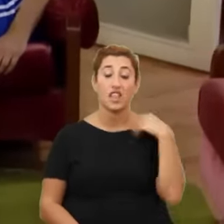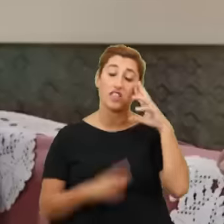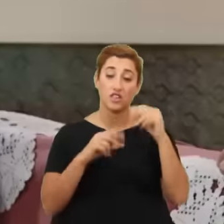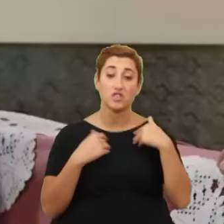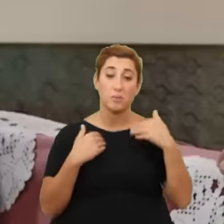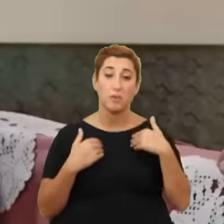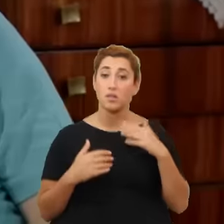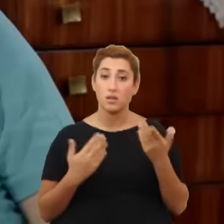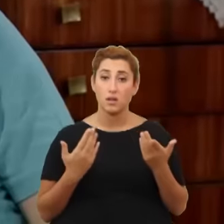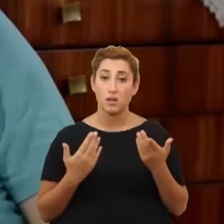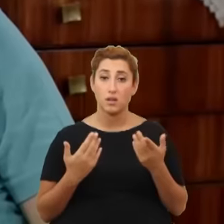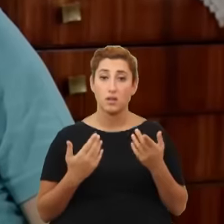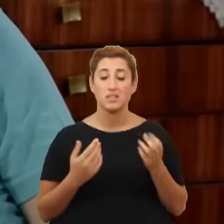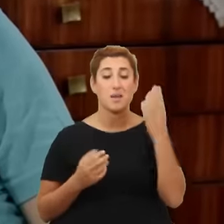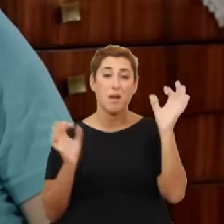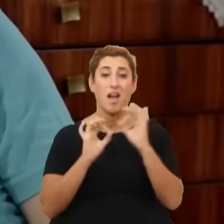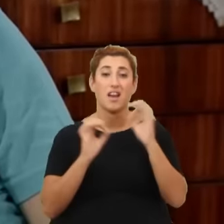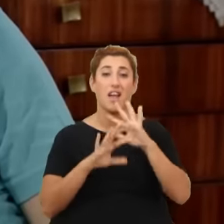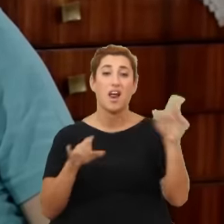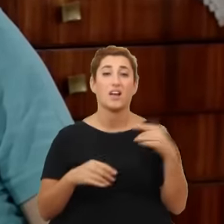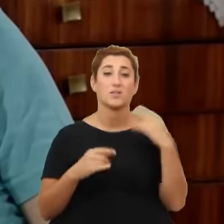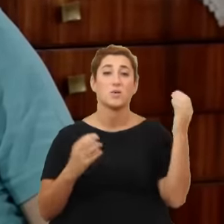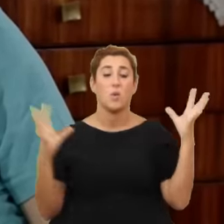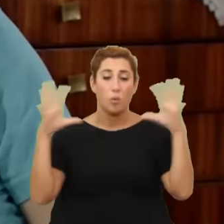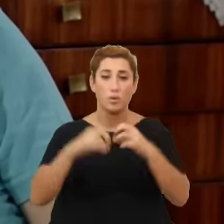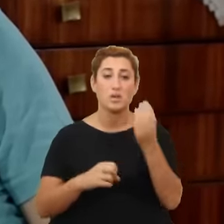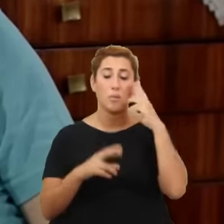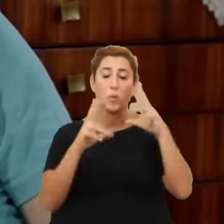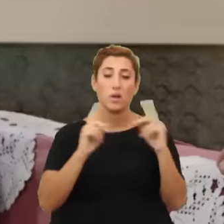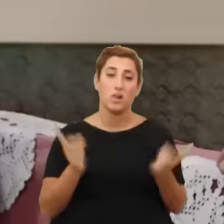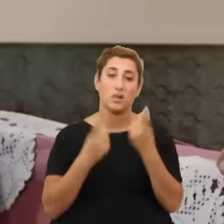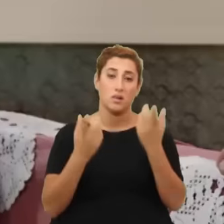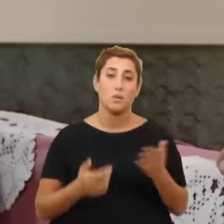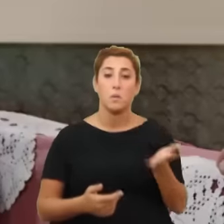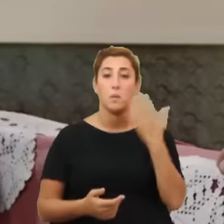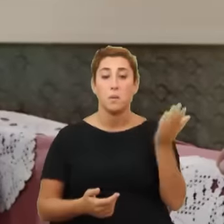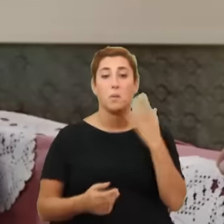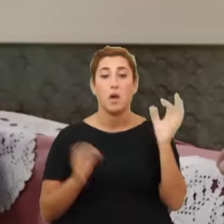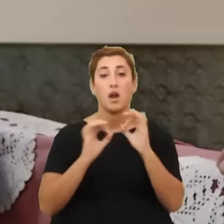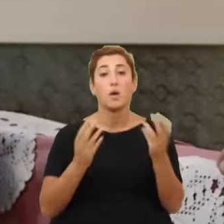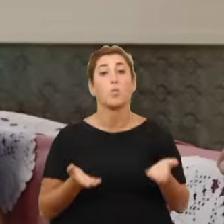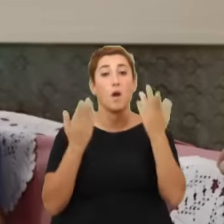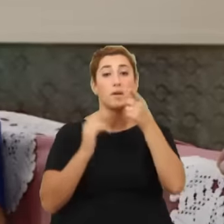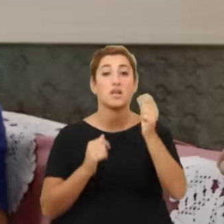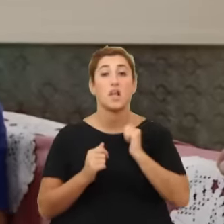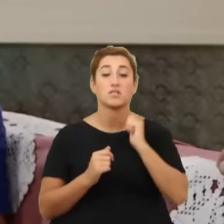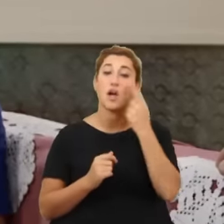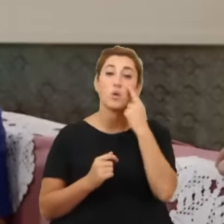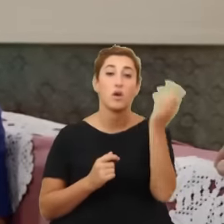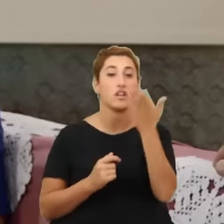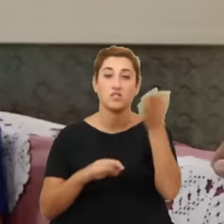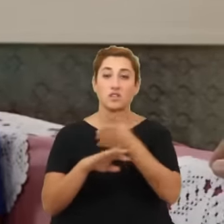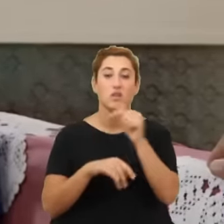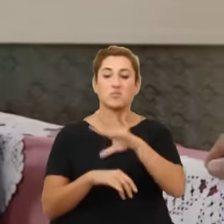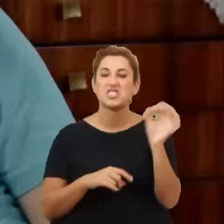Yatacağım ben. Ha? Sonra sabah erkenden herkes doluşuyor. Sabah uykusu uyuyamıyorum ya. Oo, erken uyanmayı sen askerde göreceksin asıl